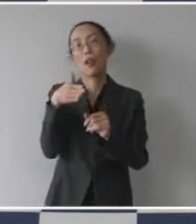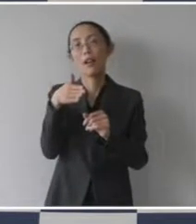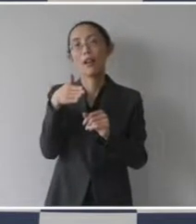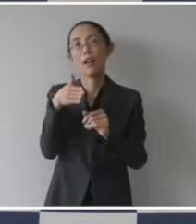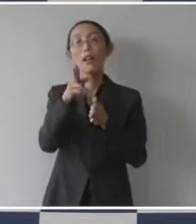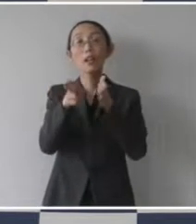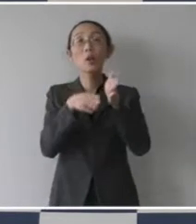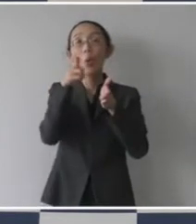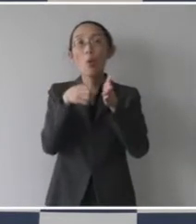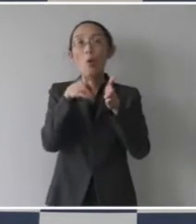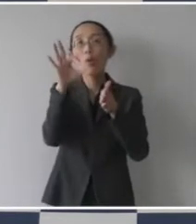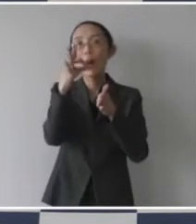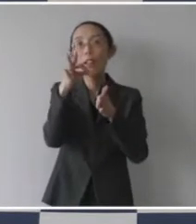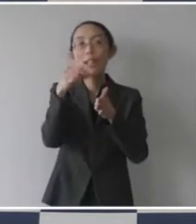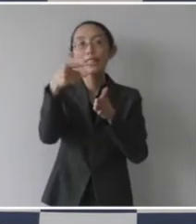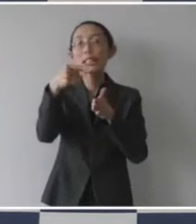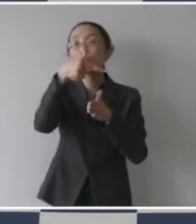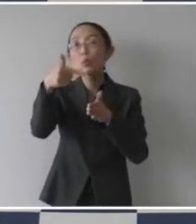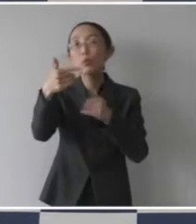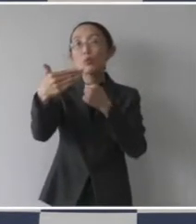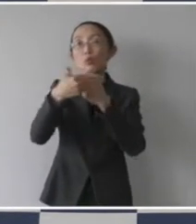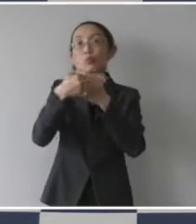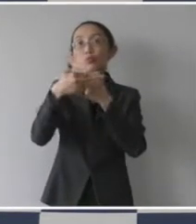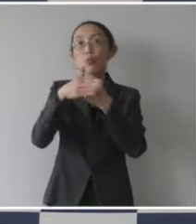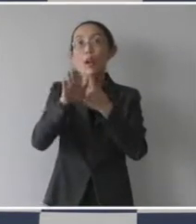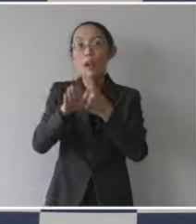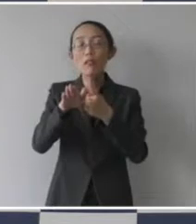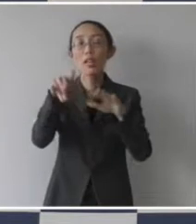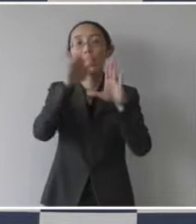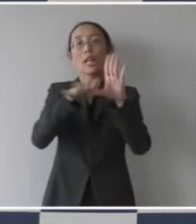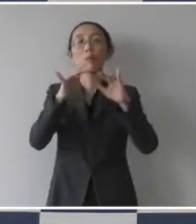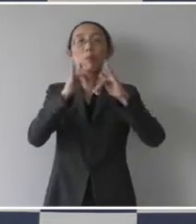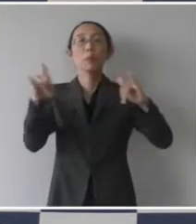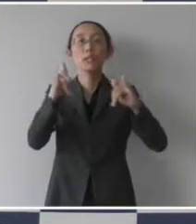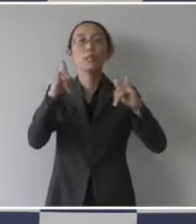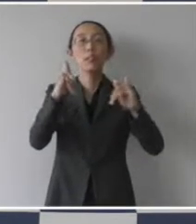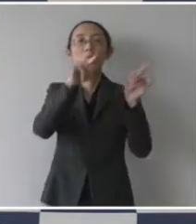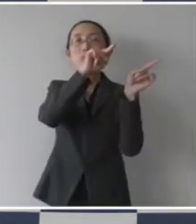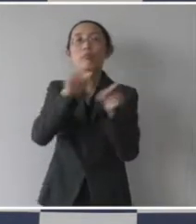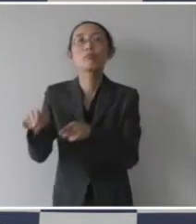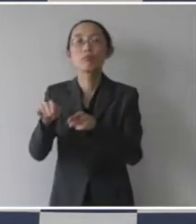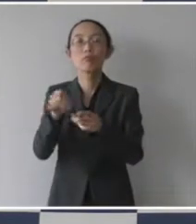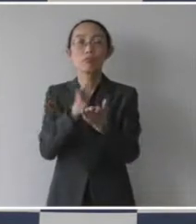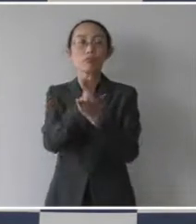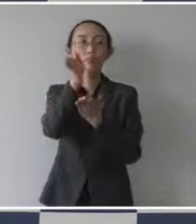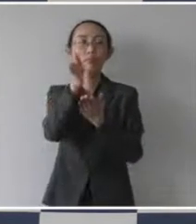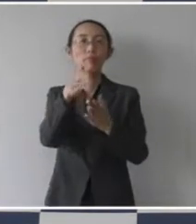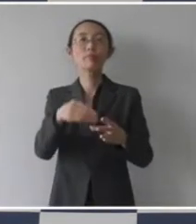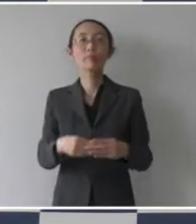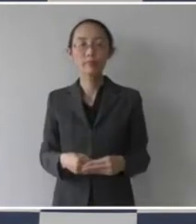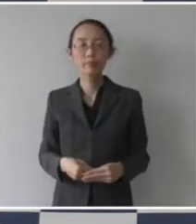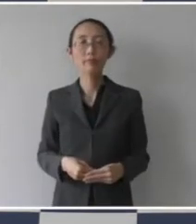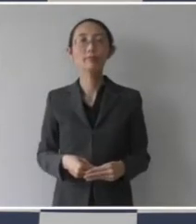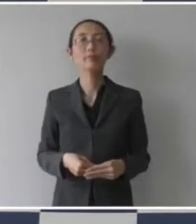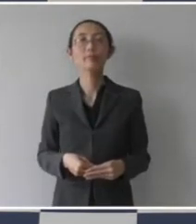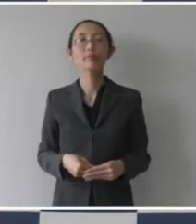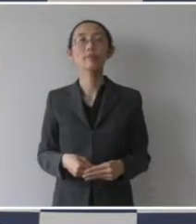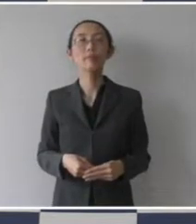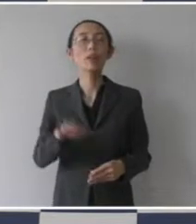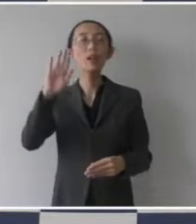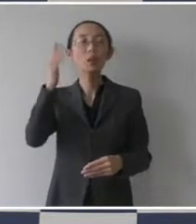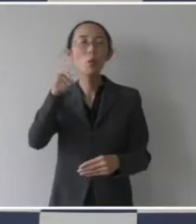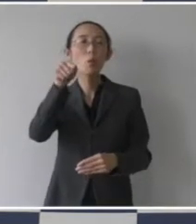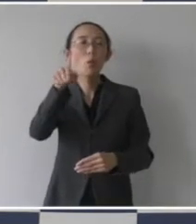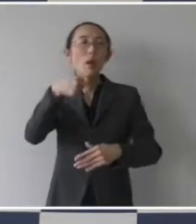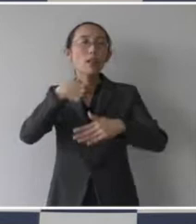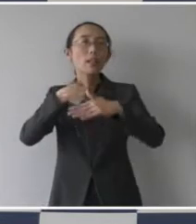行代金の一部を助成する県民割が、順次再開をするということでお聞きをしております。ただこの県民